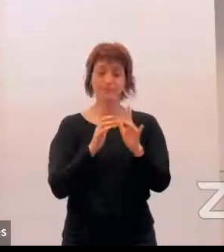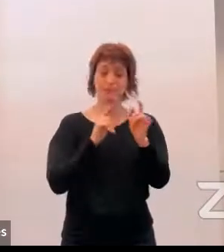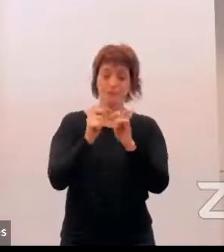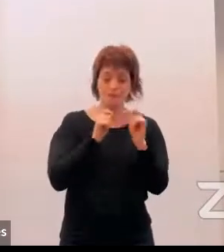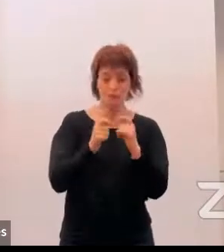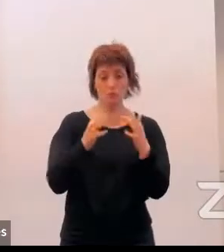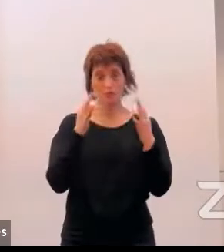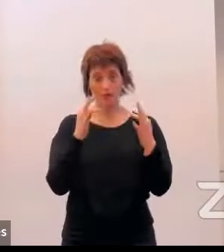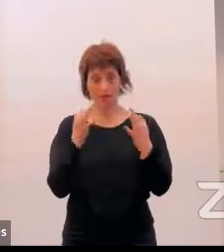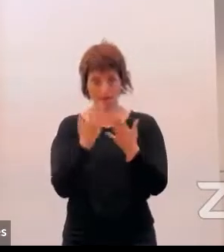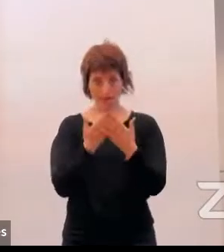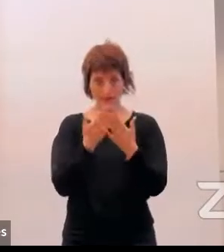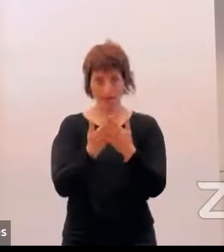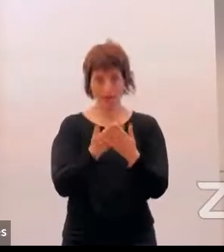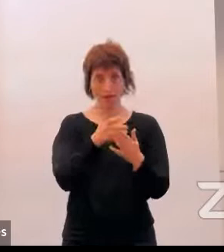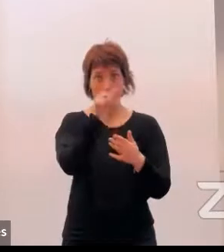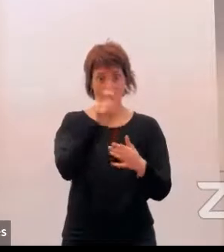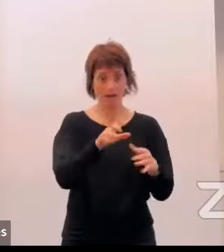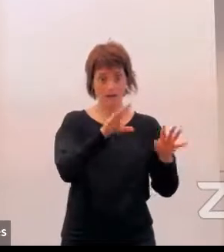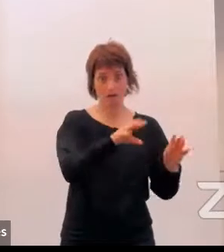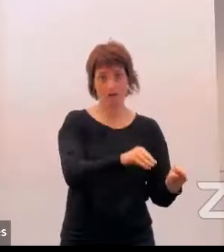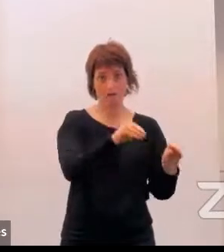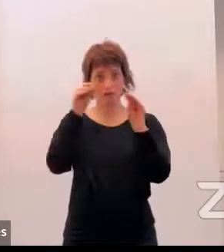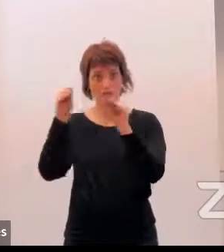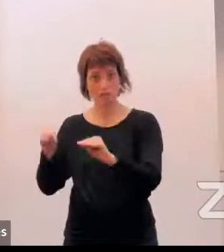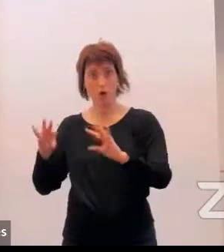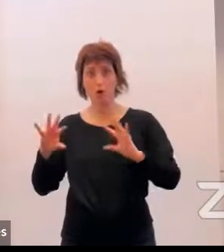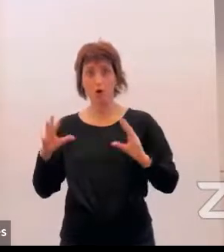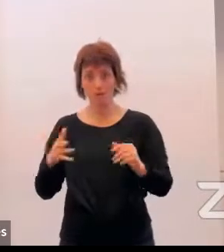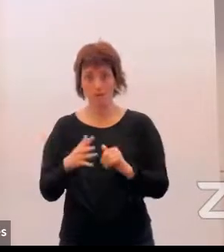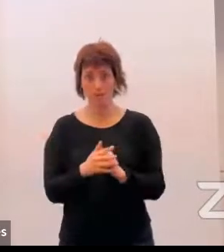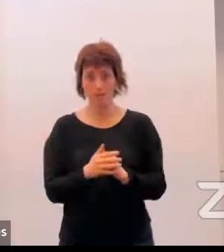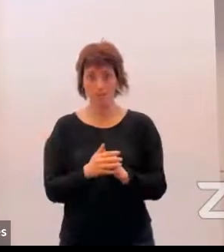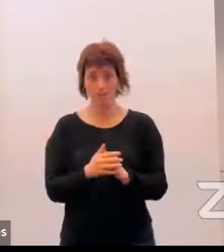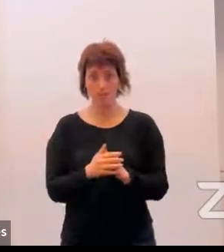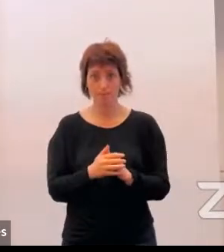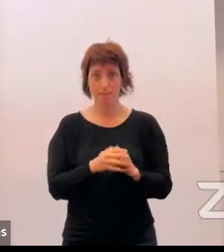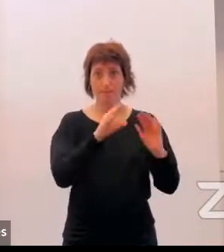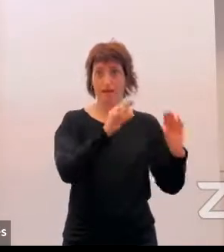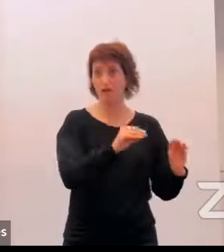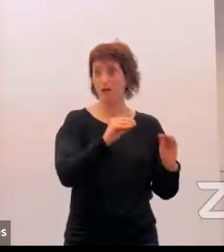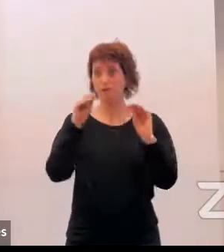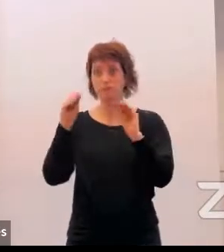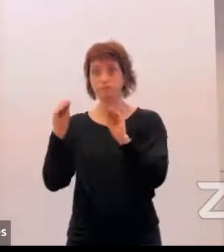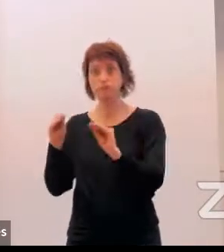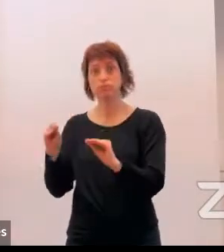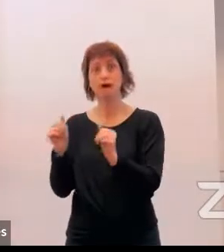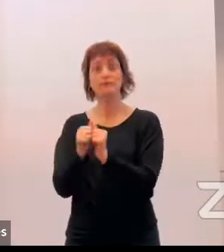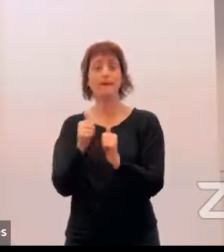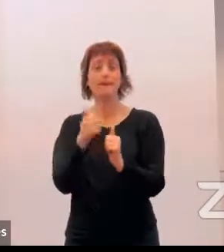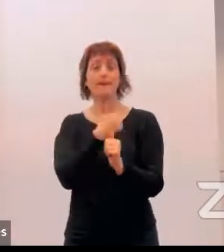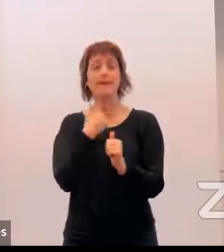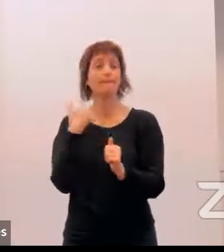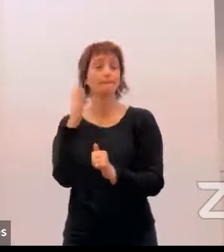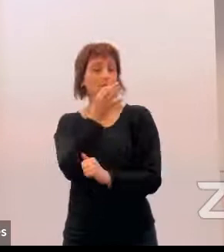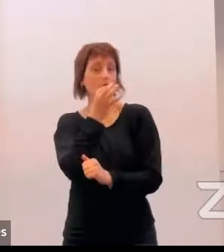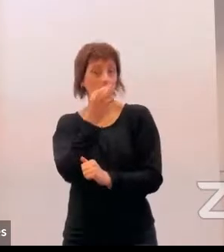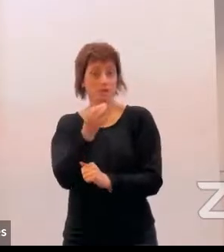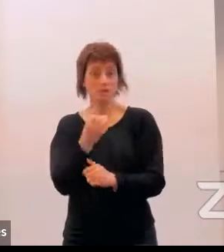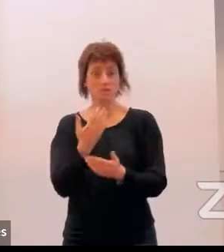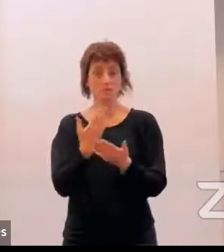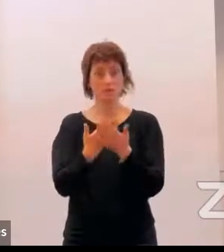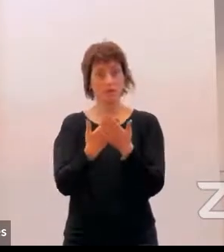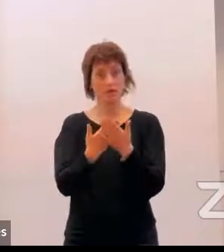les modalités de transfert des personnels. Ces transferts se font, comme l'a dit Madame Billot, à effectif constant et avec